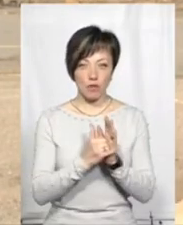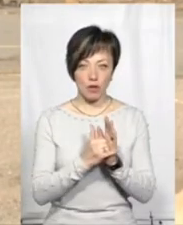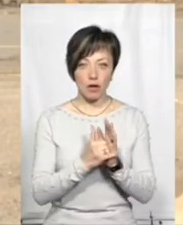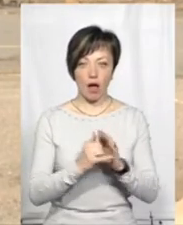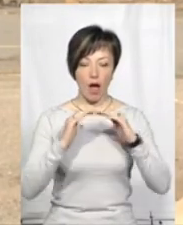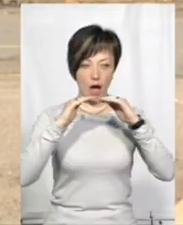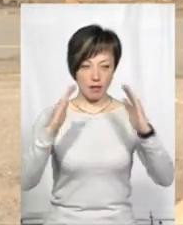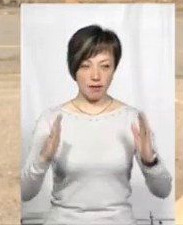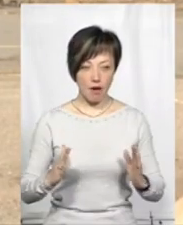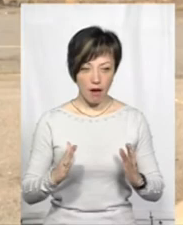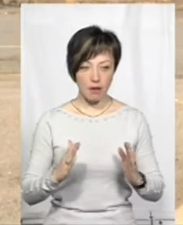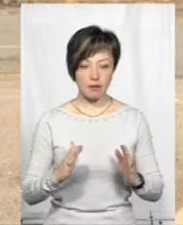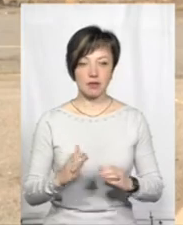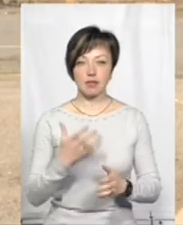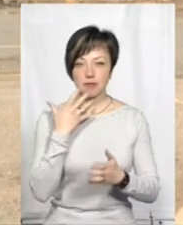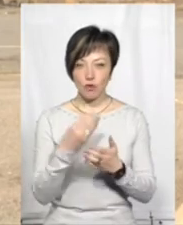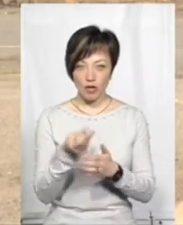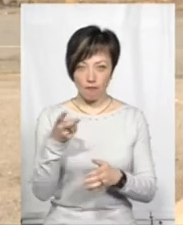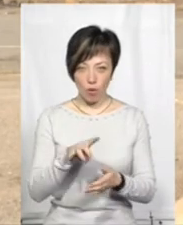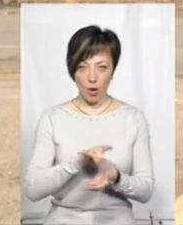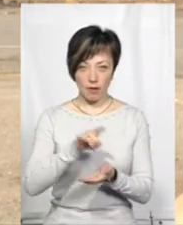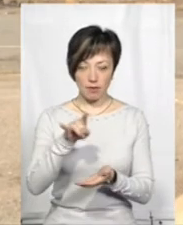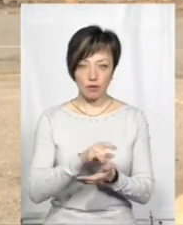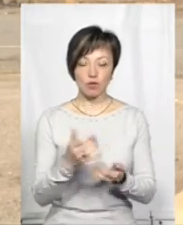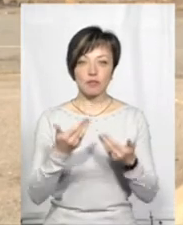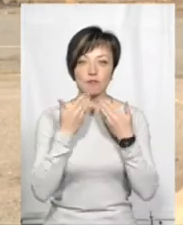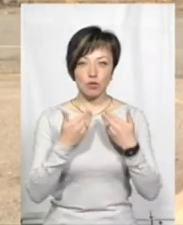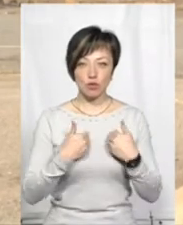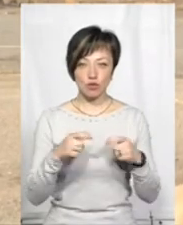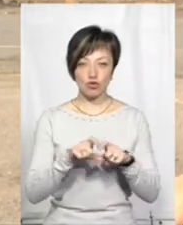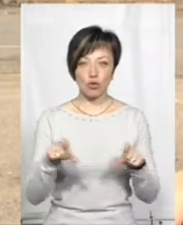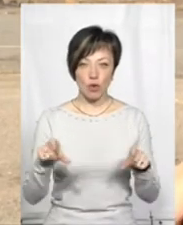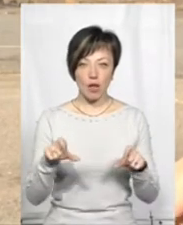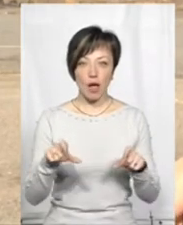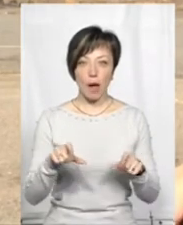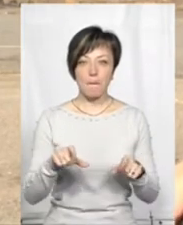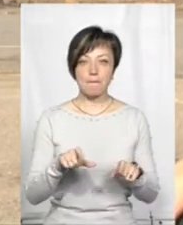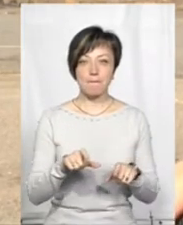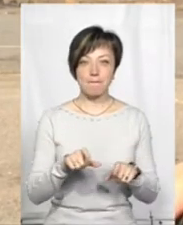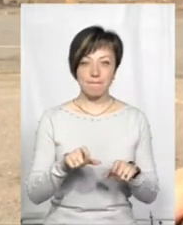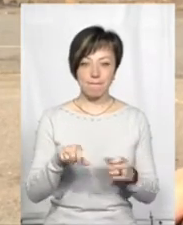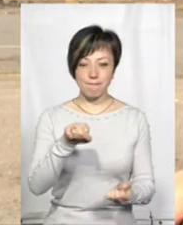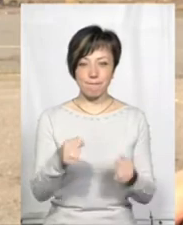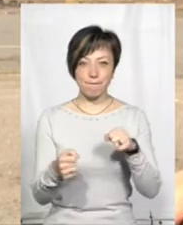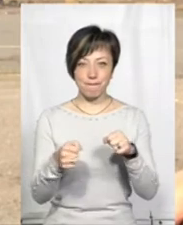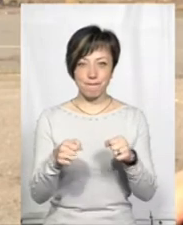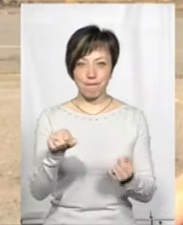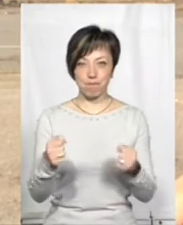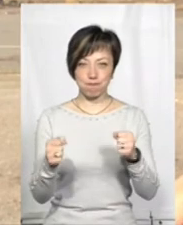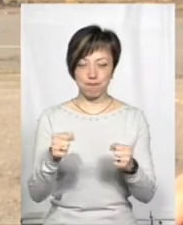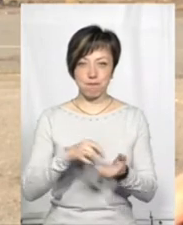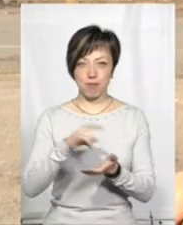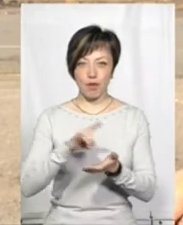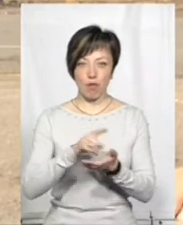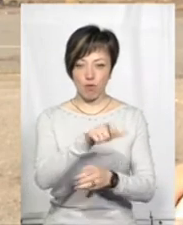ангар для своїх двох літаків. До нас сьогодні звернулася школа пілотів, яку ми плануємо на базі нашого аеропорту в